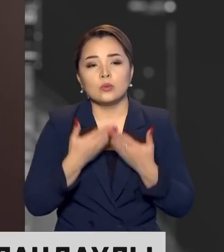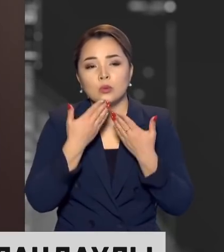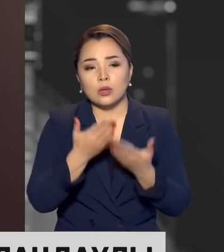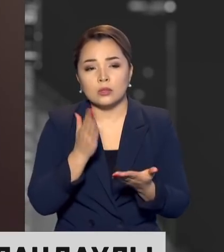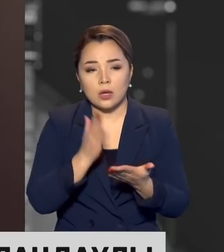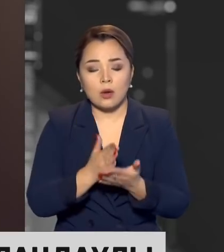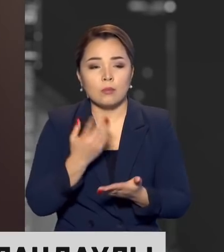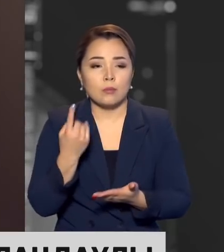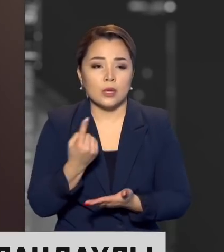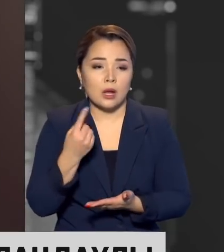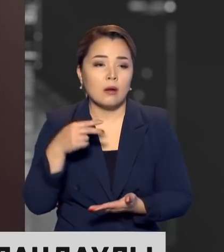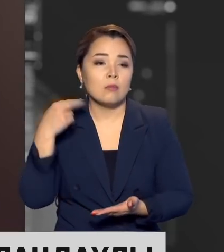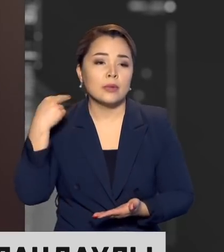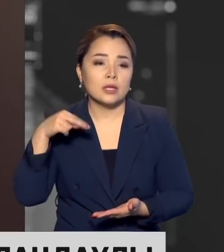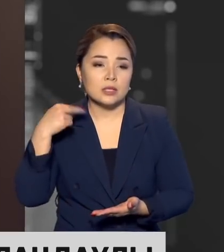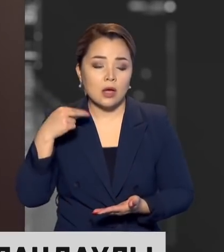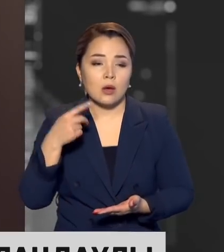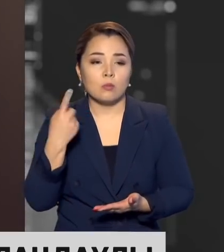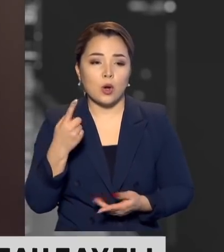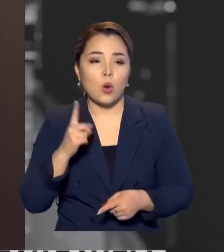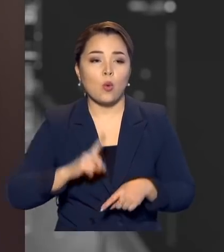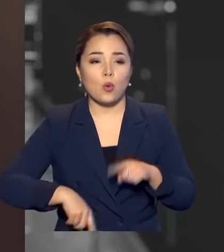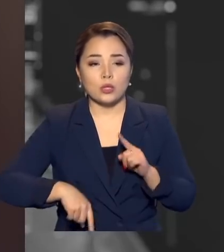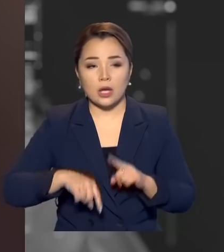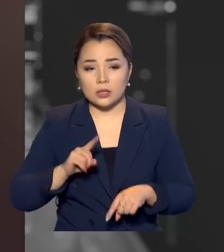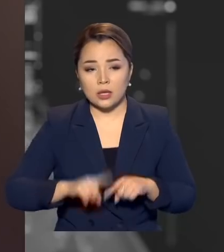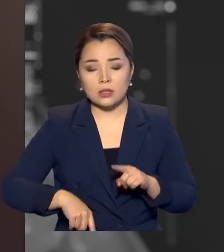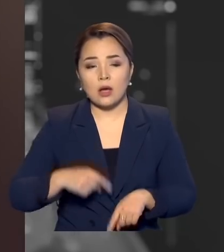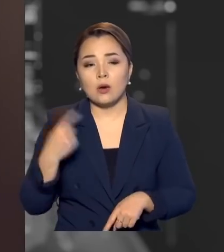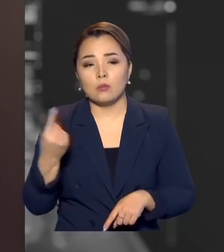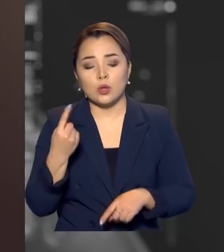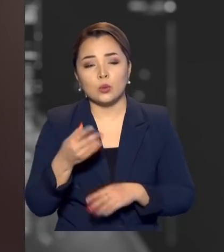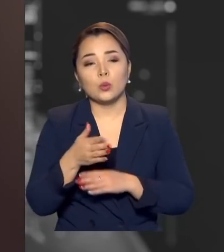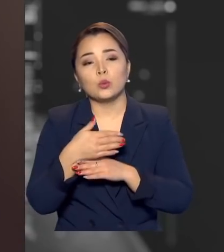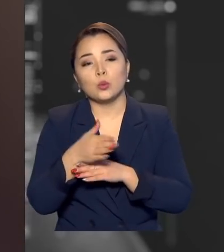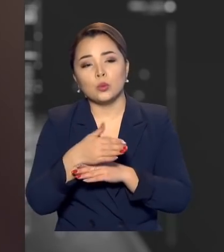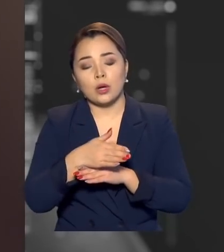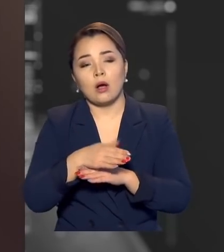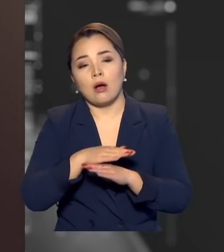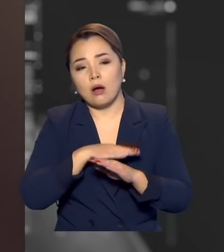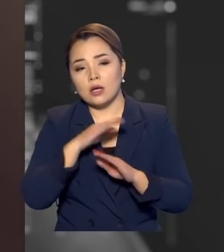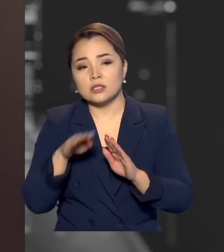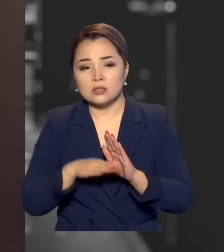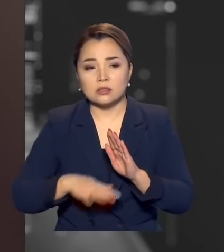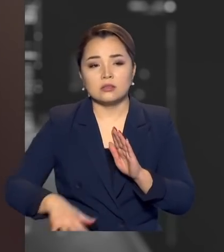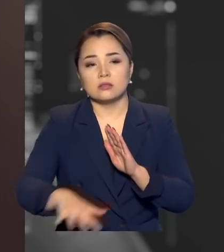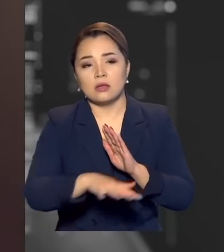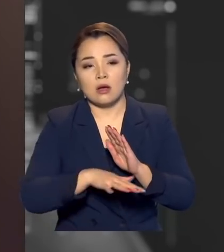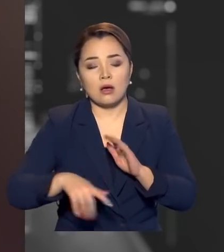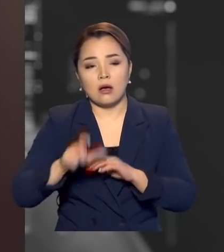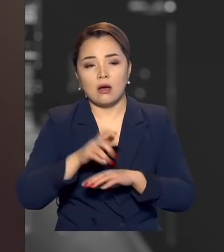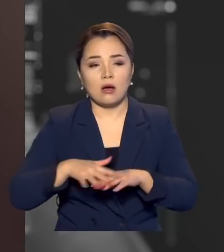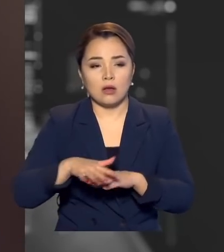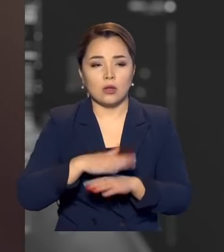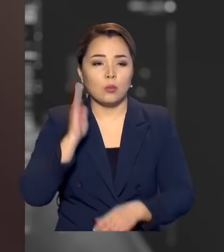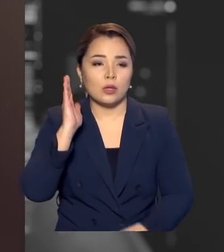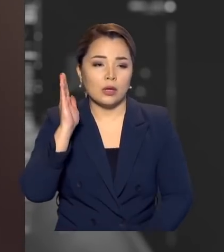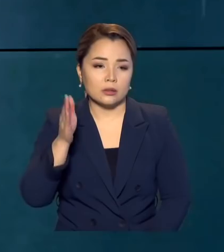Бір президенттің, бір отандың, бір тудың астында бір халық болайық.